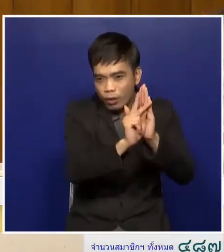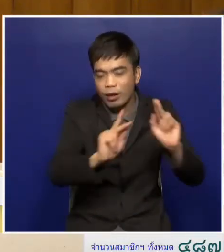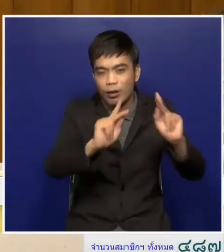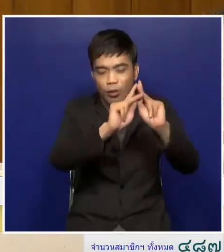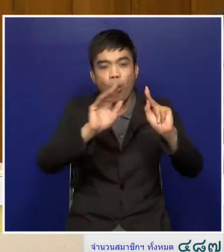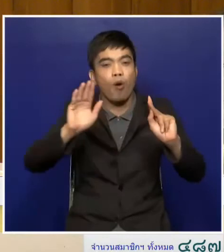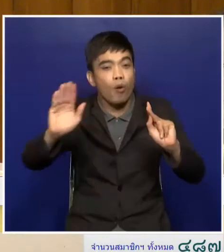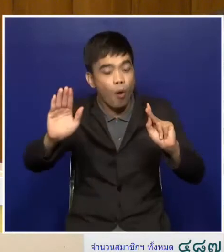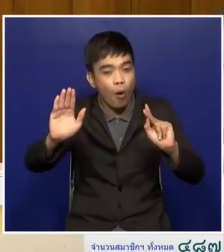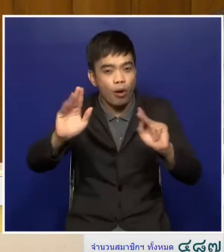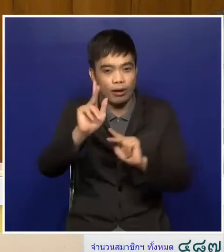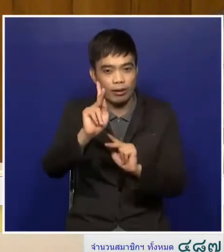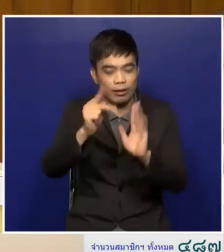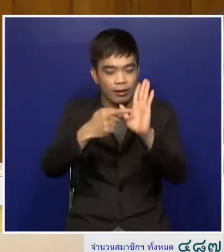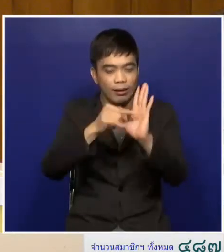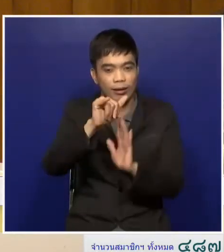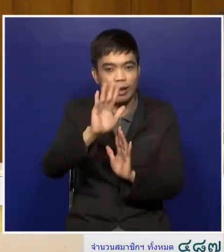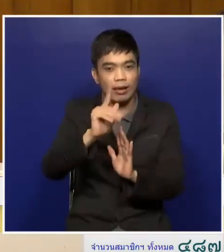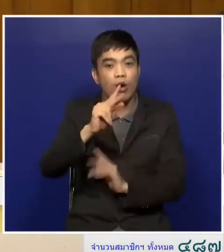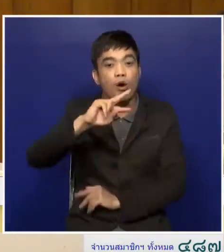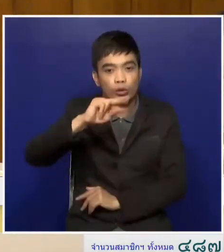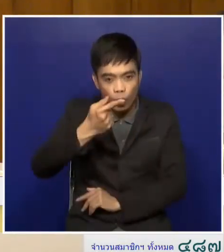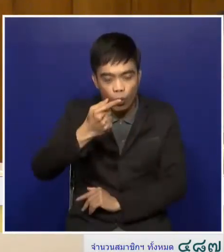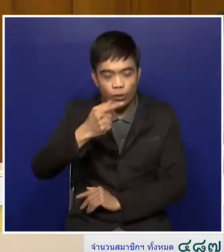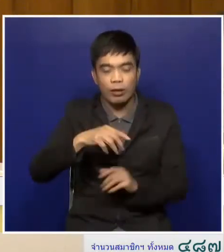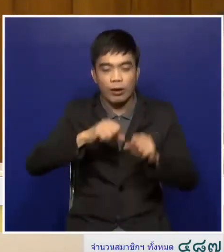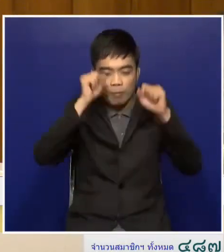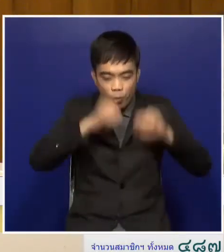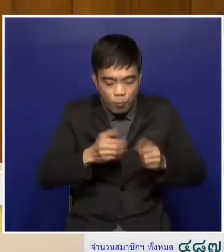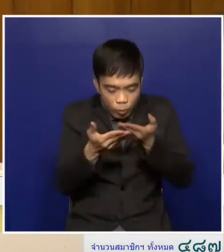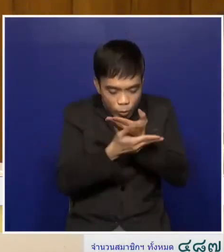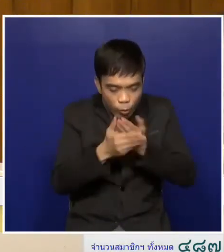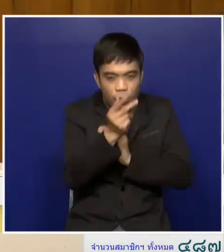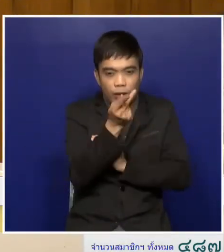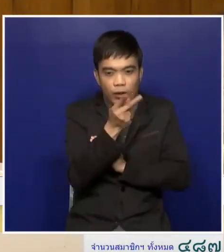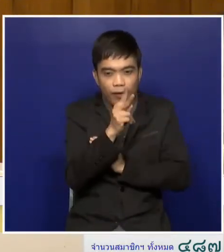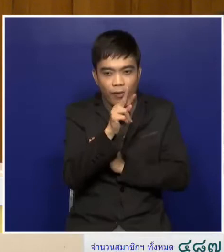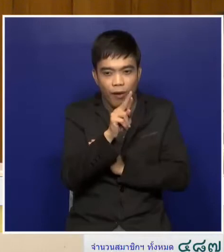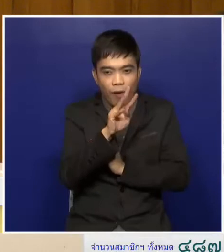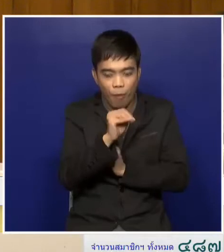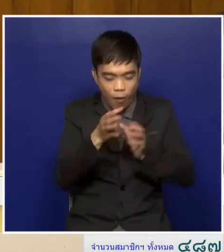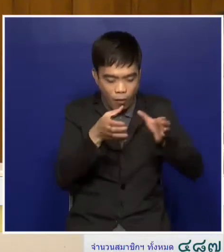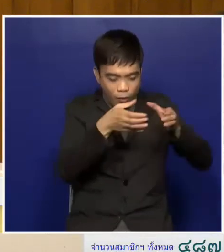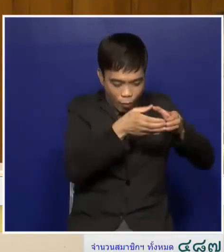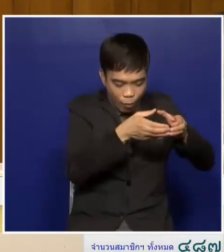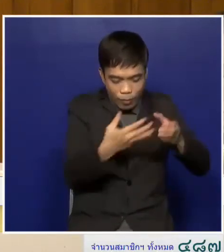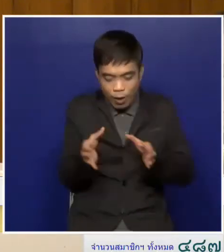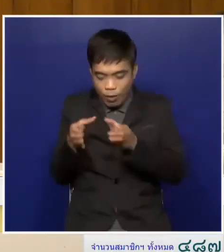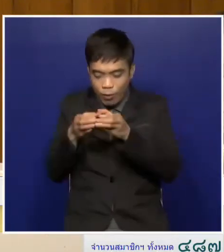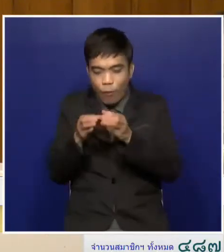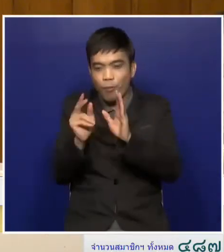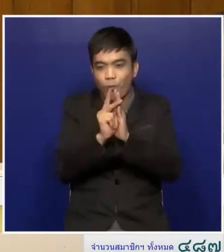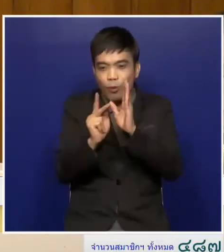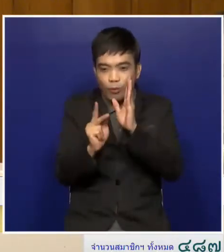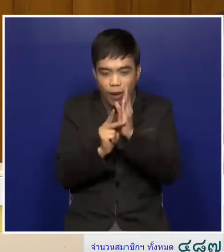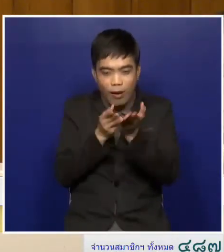ได้ผ่านขอรมอร์ ได้ผ่านขณะกรมการคิดสุดีกาและ